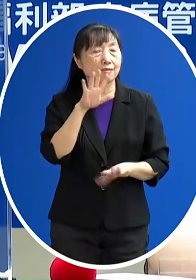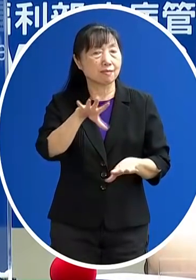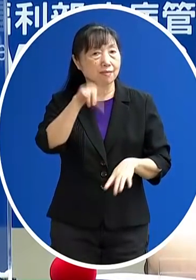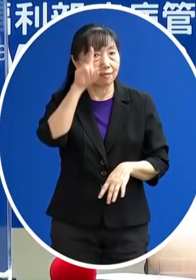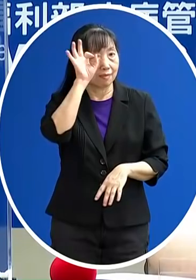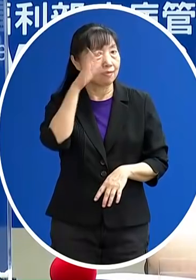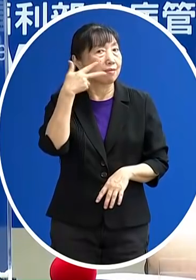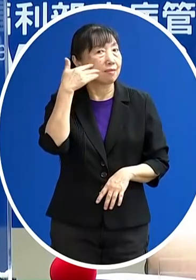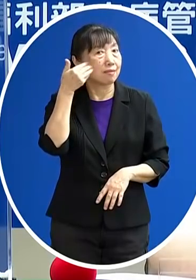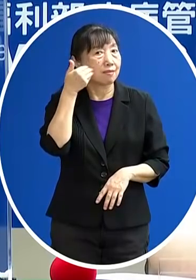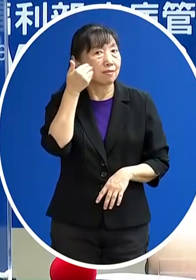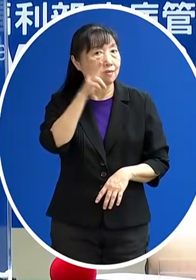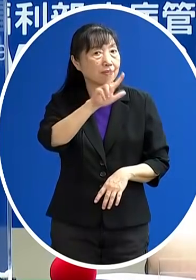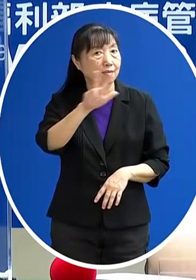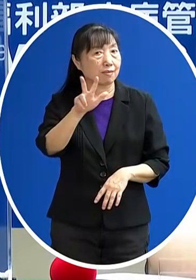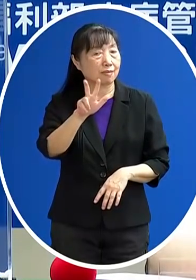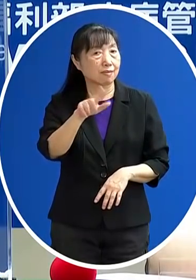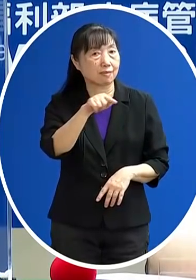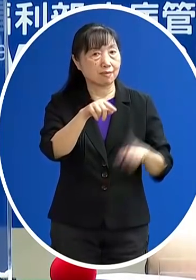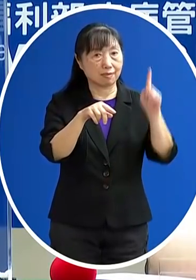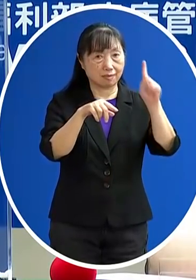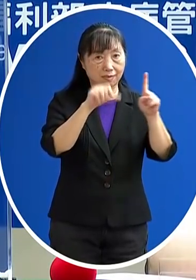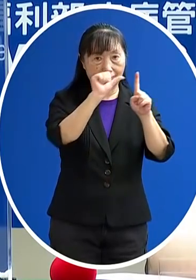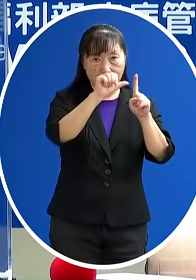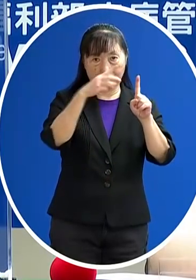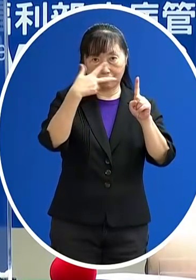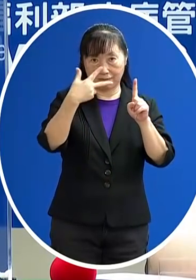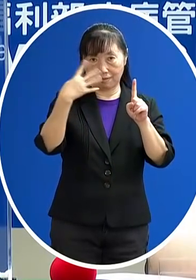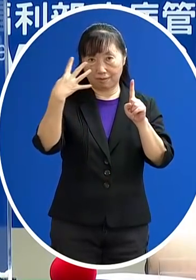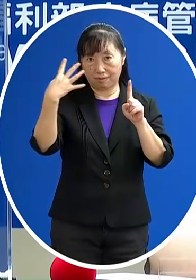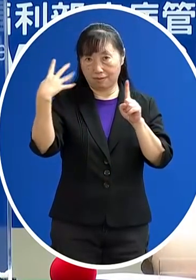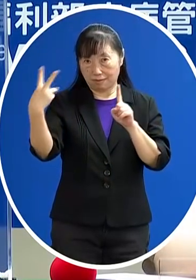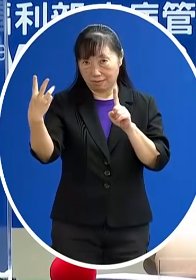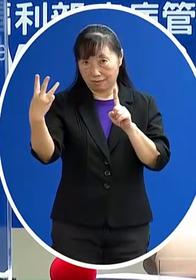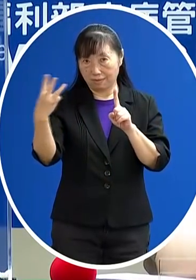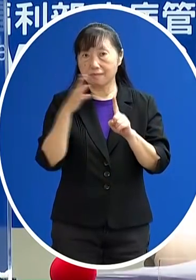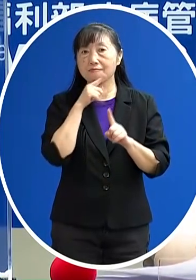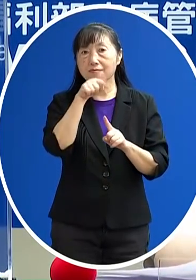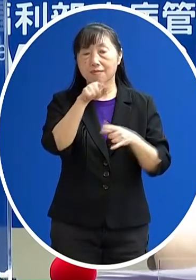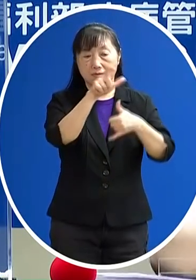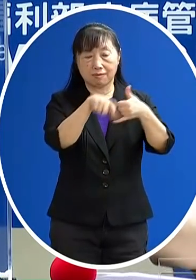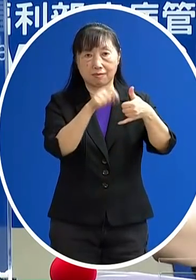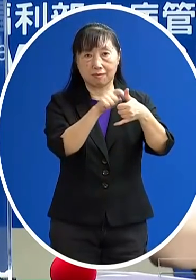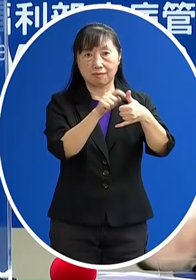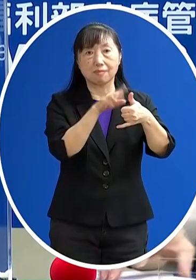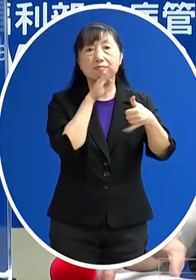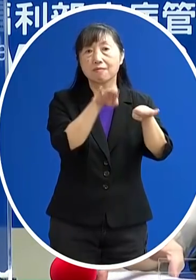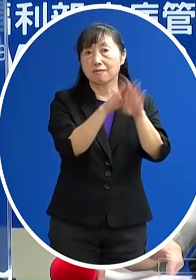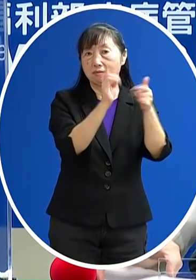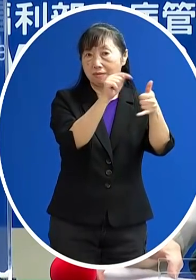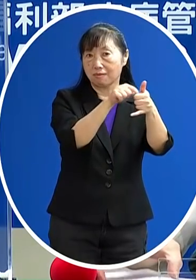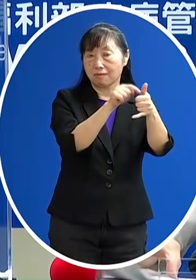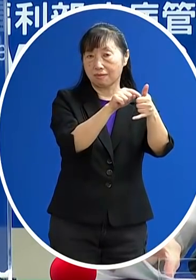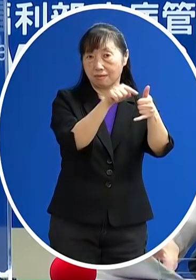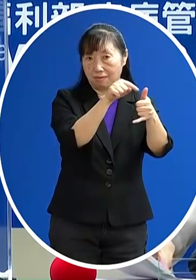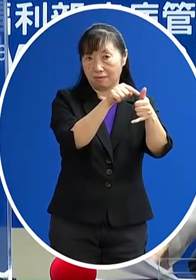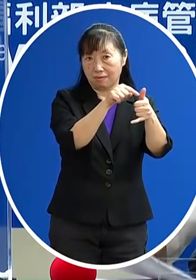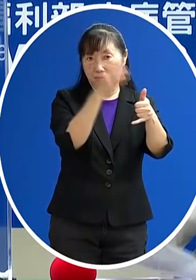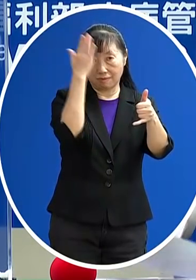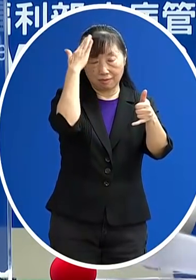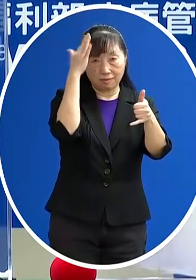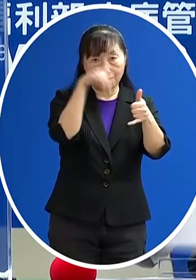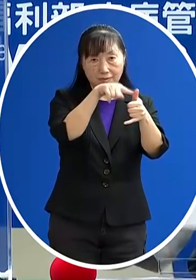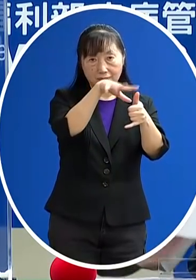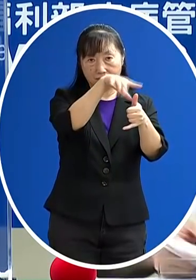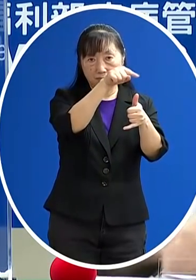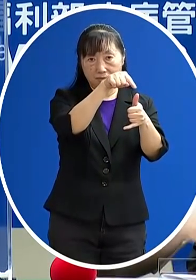哈，蓝色的哈这个案子15743，好，这是等于是一个起始的源头。好，那起始的